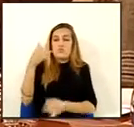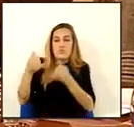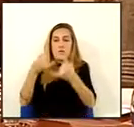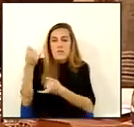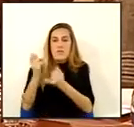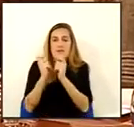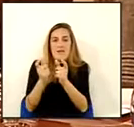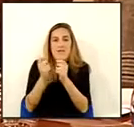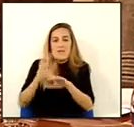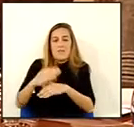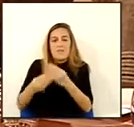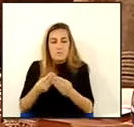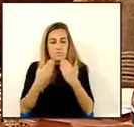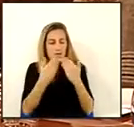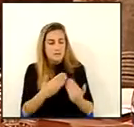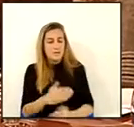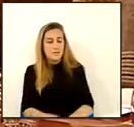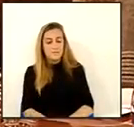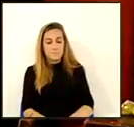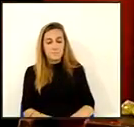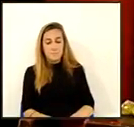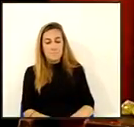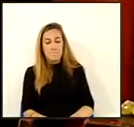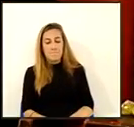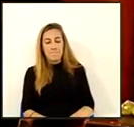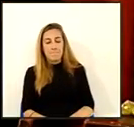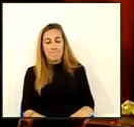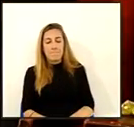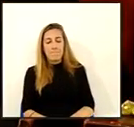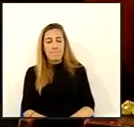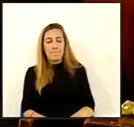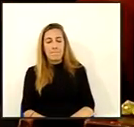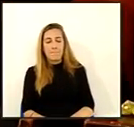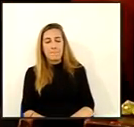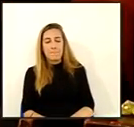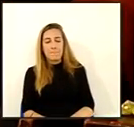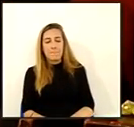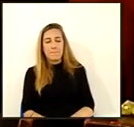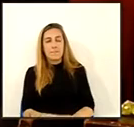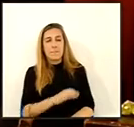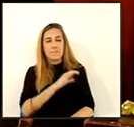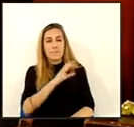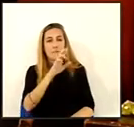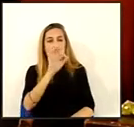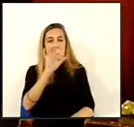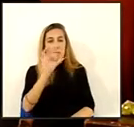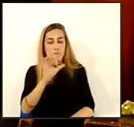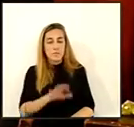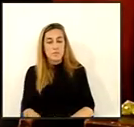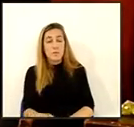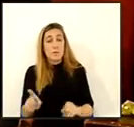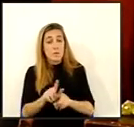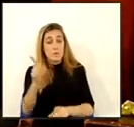fer. Gràcies. Moltes gràcies. Festival Cantoni Gros? Sí, bé, com ja tots